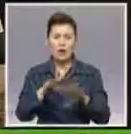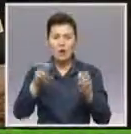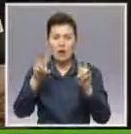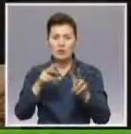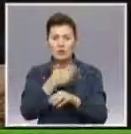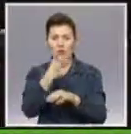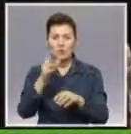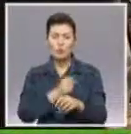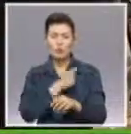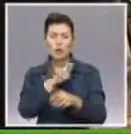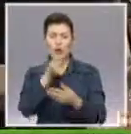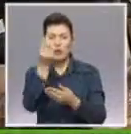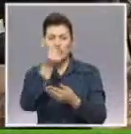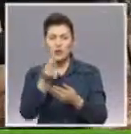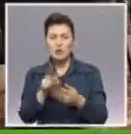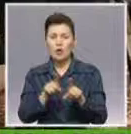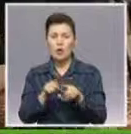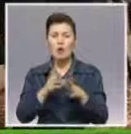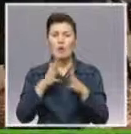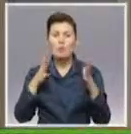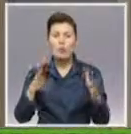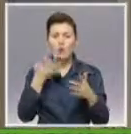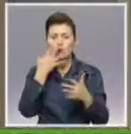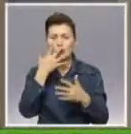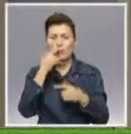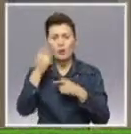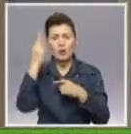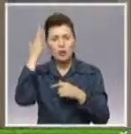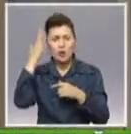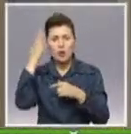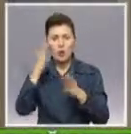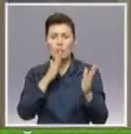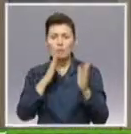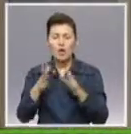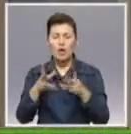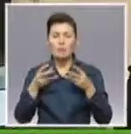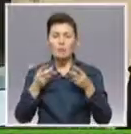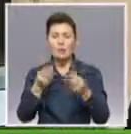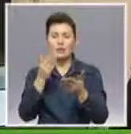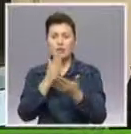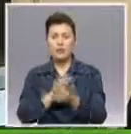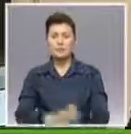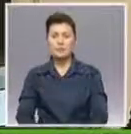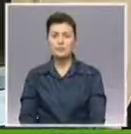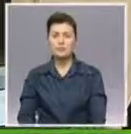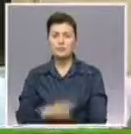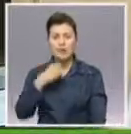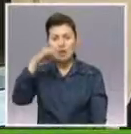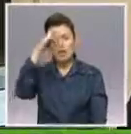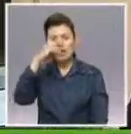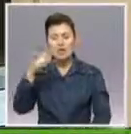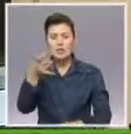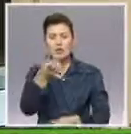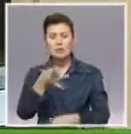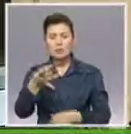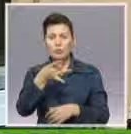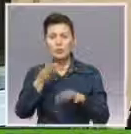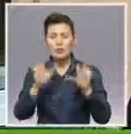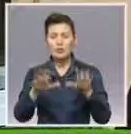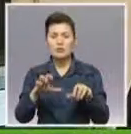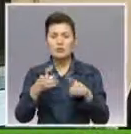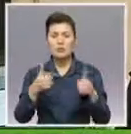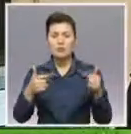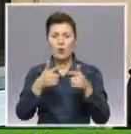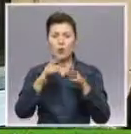пікірінше, өнер қайраткерлерінің көркем суреттері ұлттық идеологияны қалыптастыруға ықпал етеді. Қазақстан Республикасы президентінің мұрағаты